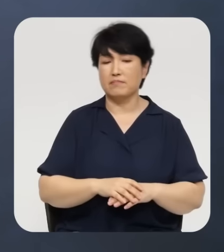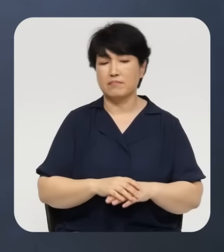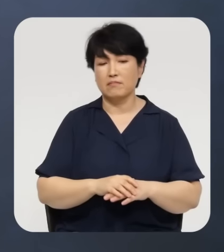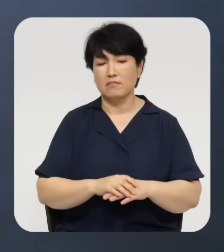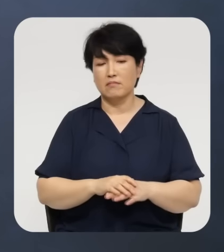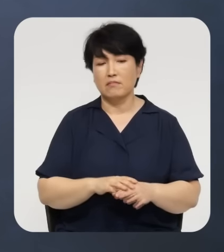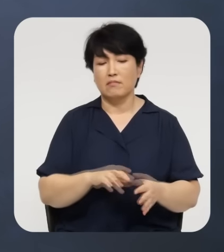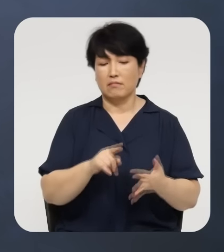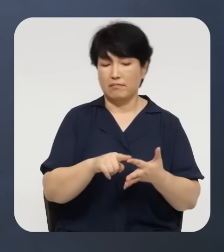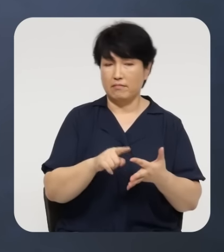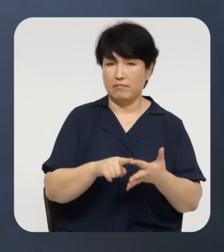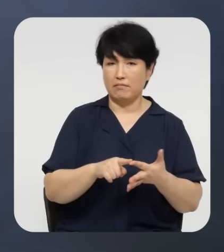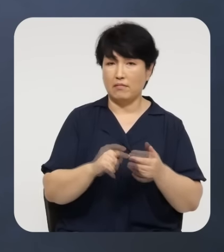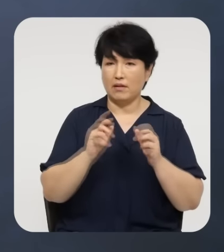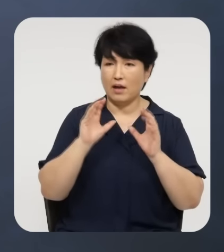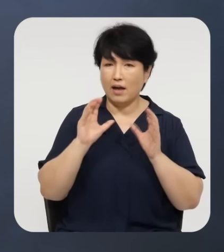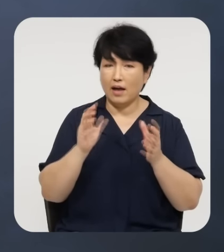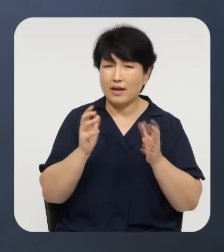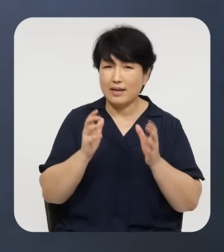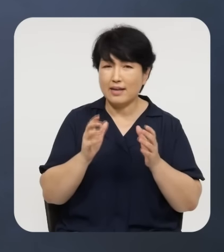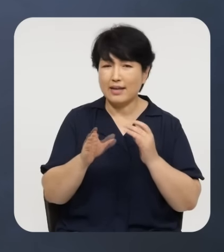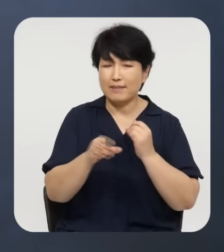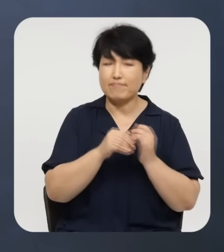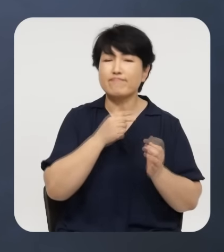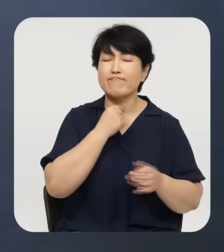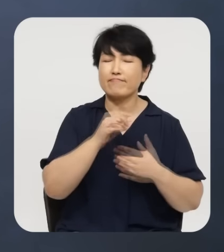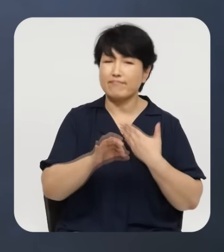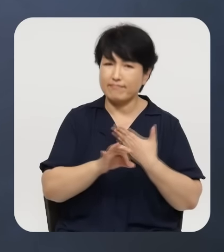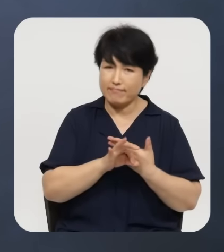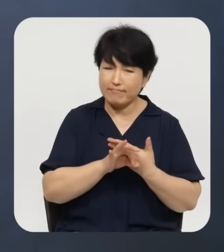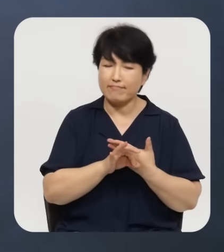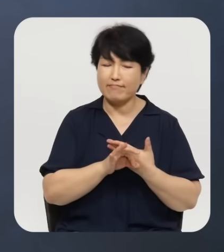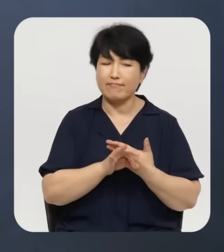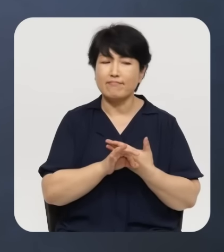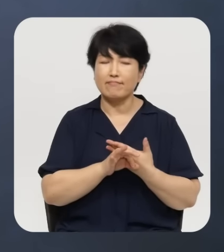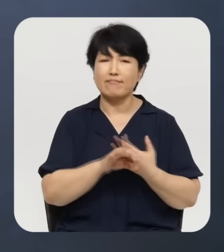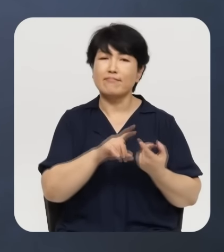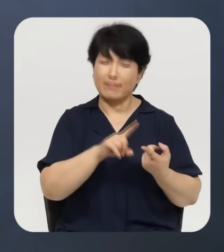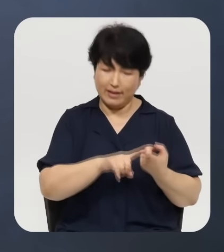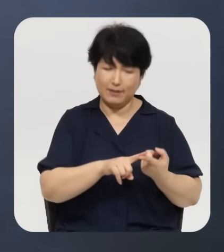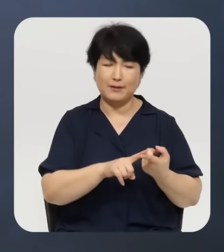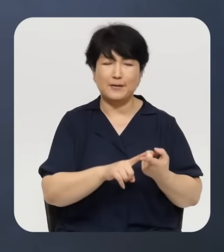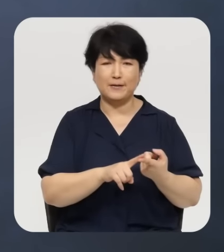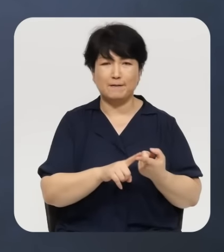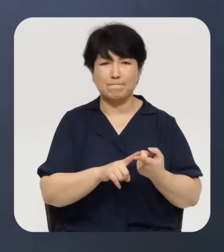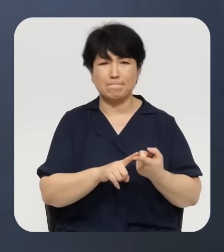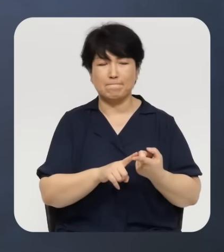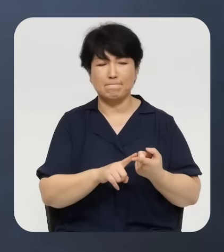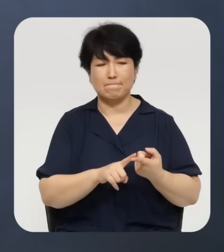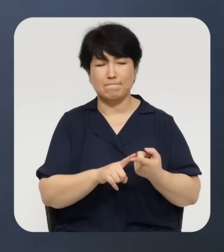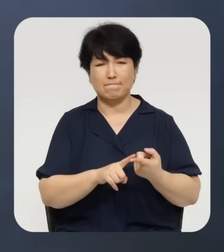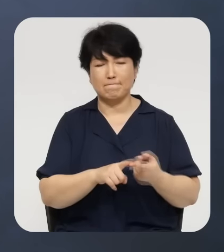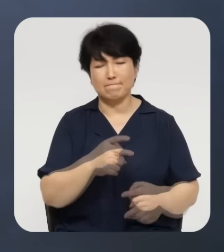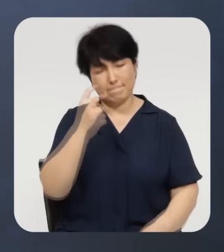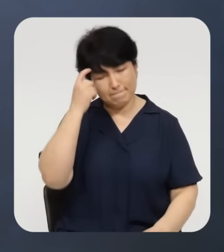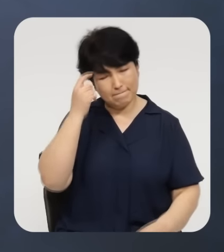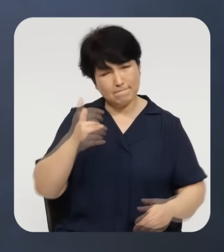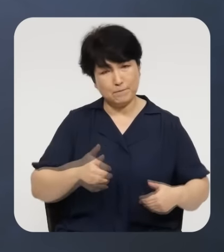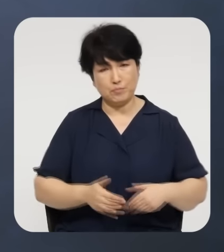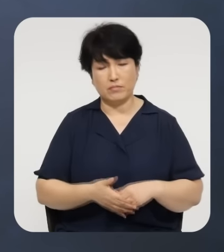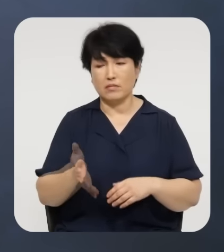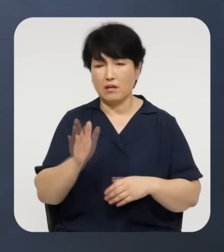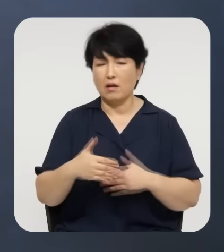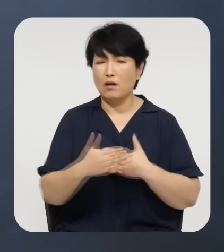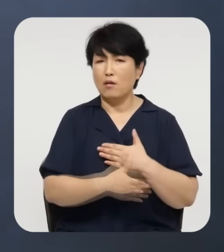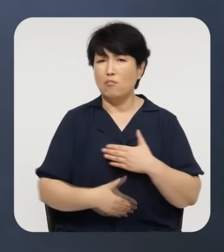이제 두 번째 아이가 필요하면 나는 두 번째 아이를 갖겠다. 이런 관점을 가져야 된다. 근데